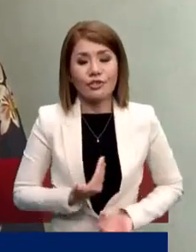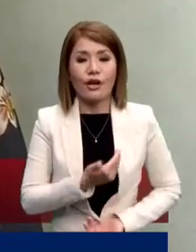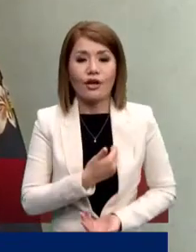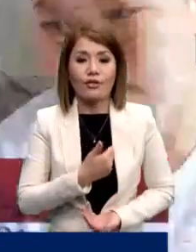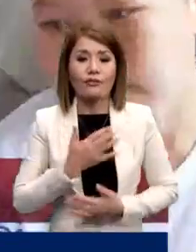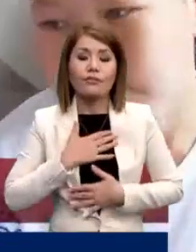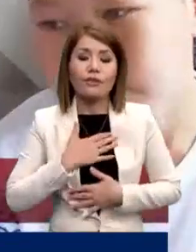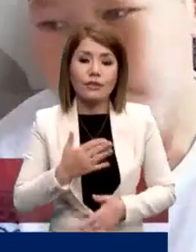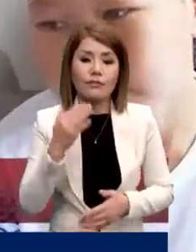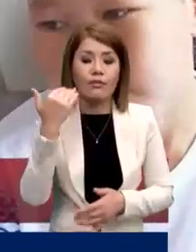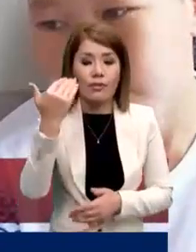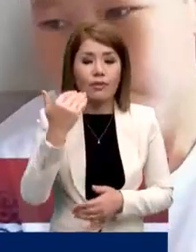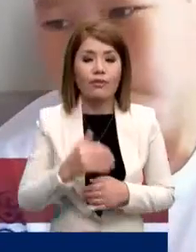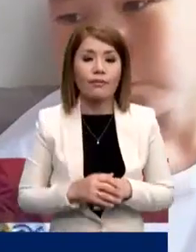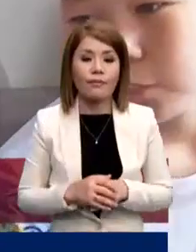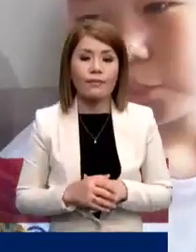енді Аллаға.